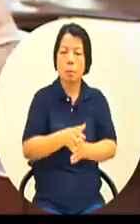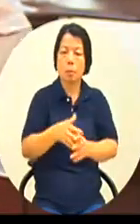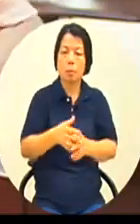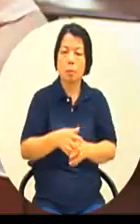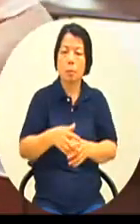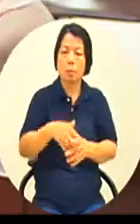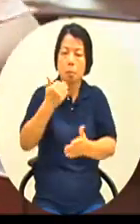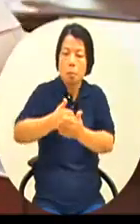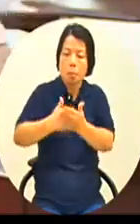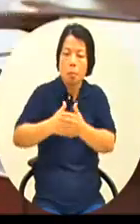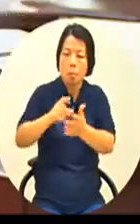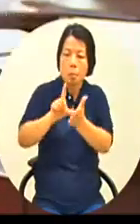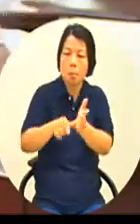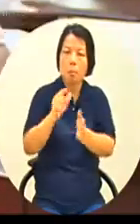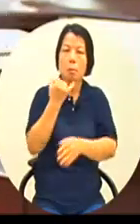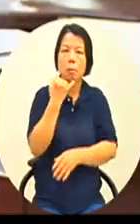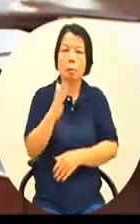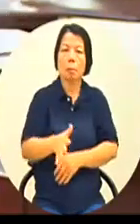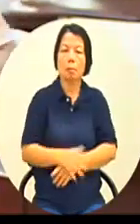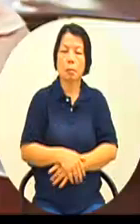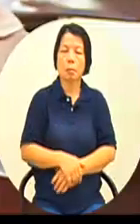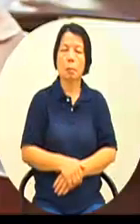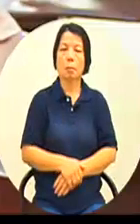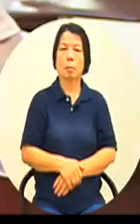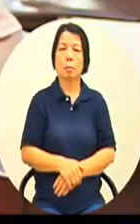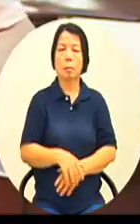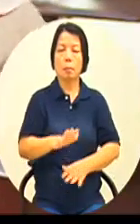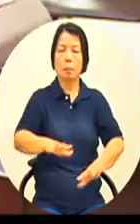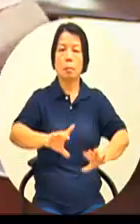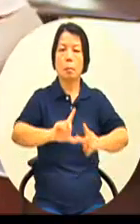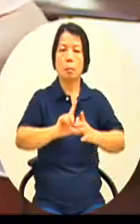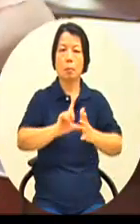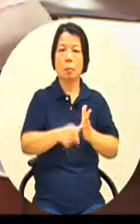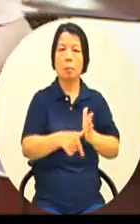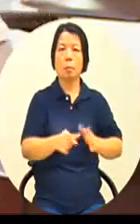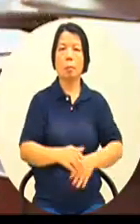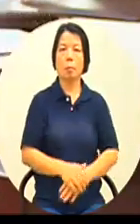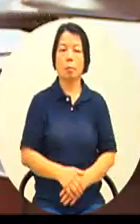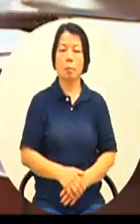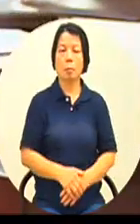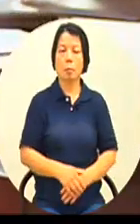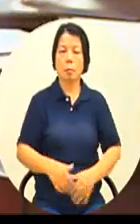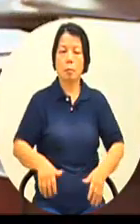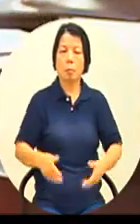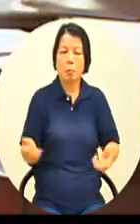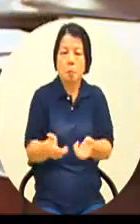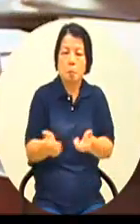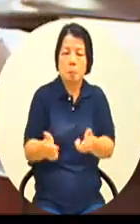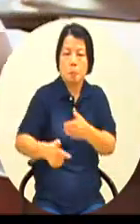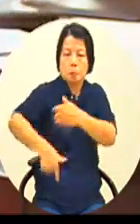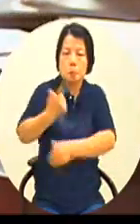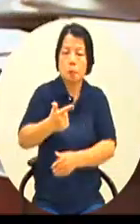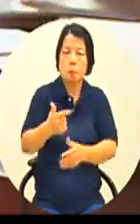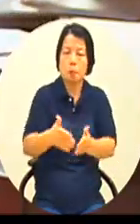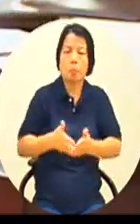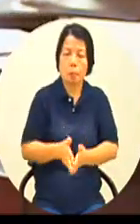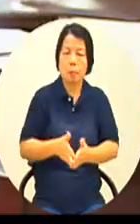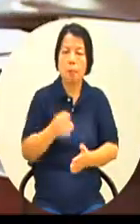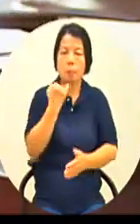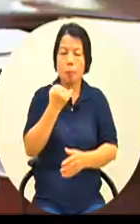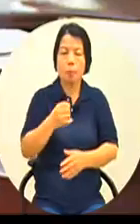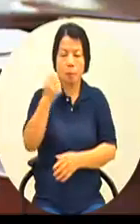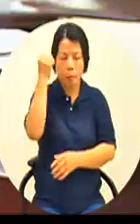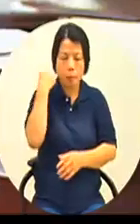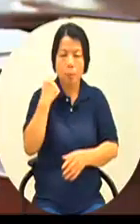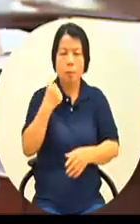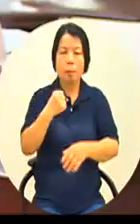啊，提早啊，这样提早啊，但是时间的对不对吼？来较早来赶了对不对吼？这个计划看咱个提早的